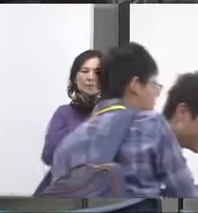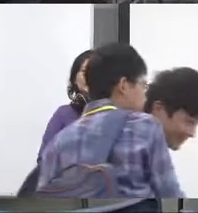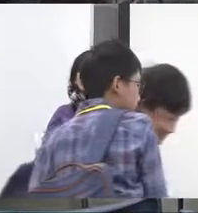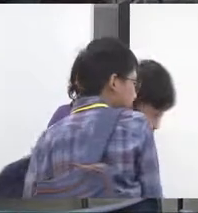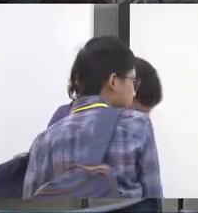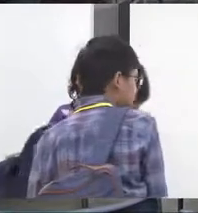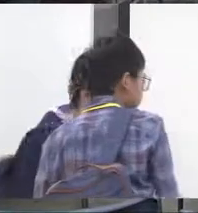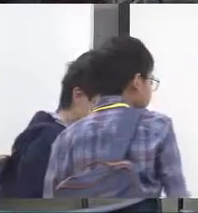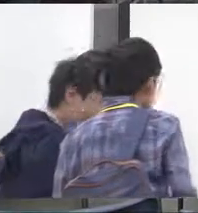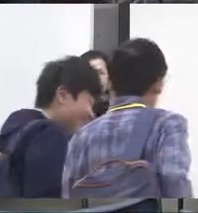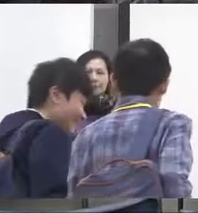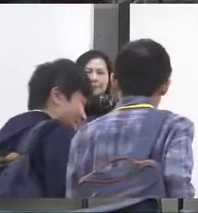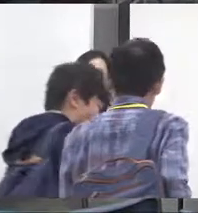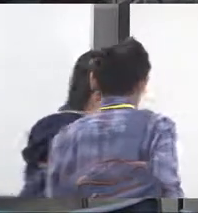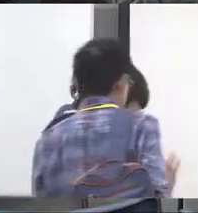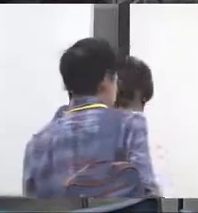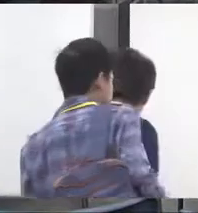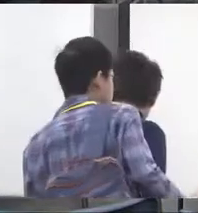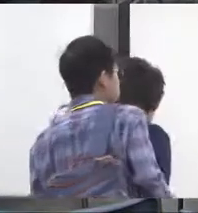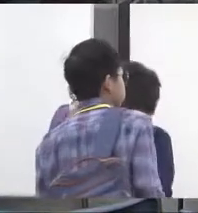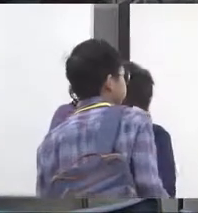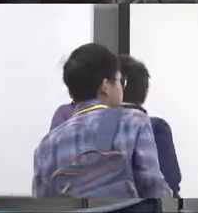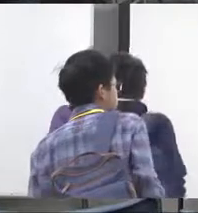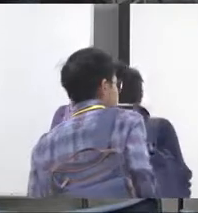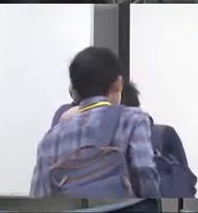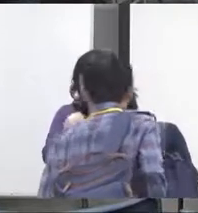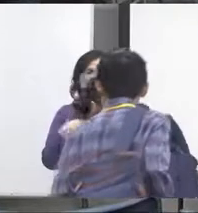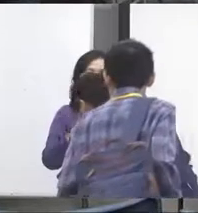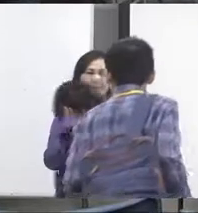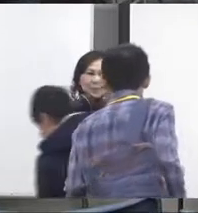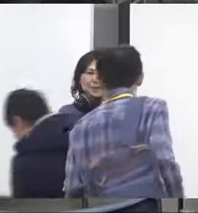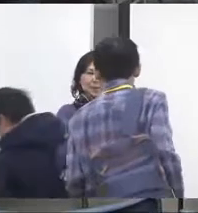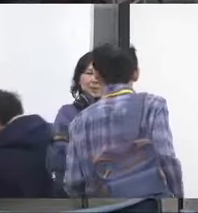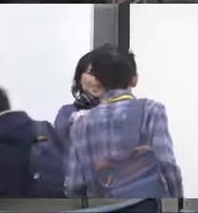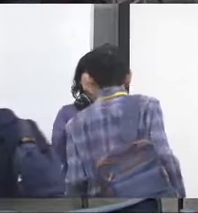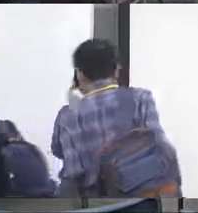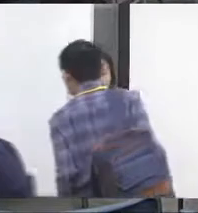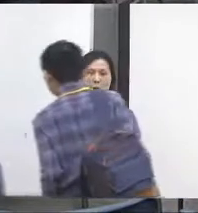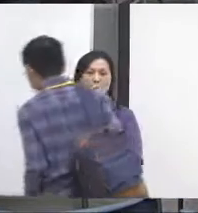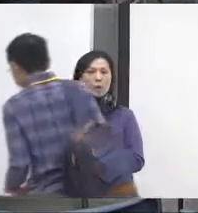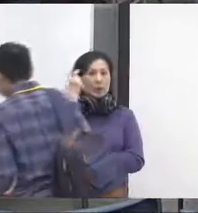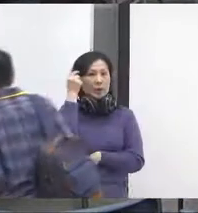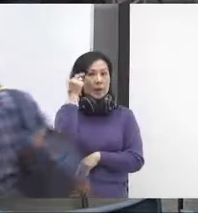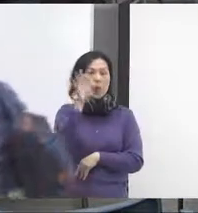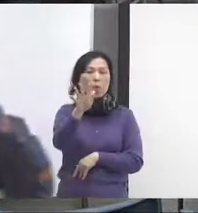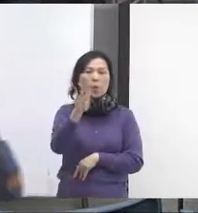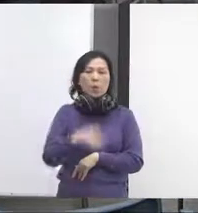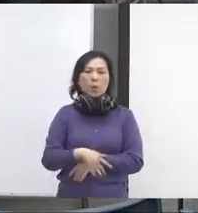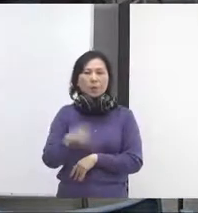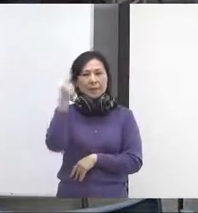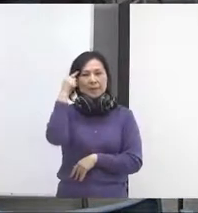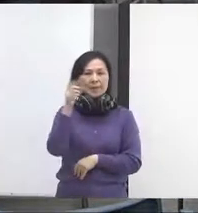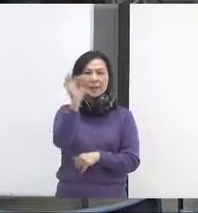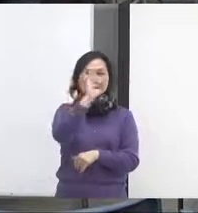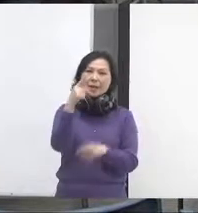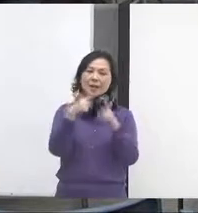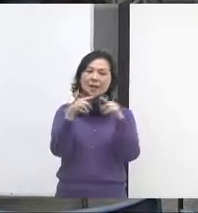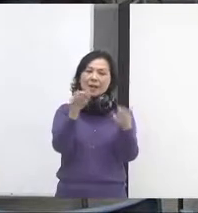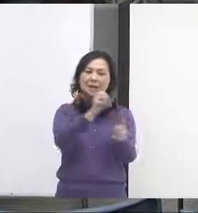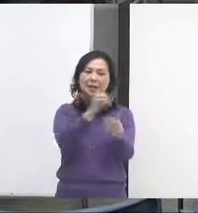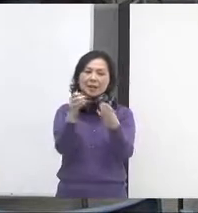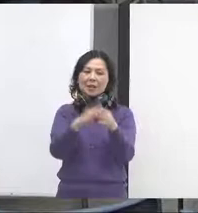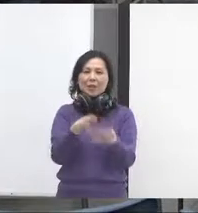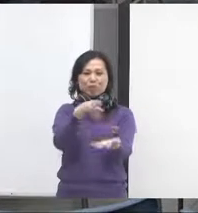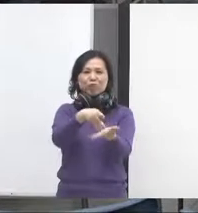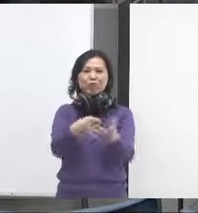那我們的Unconf是由我們現場會中提案那如果你有自己的idea想要發表或想要找人一起來討論的話那就來報名吧